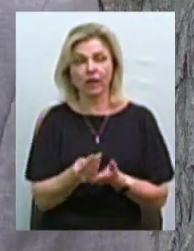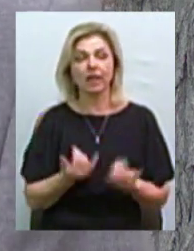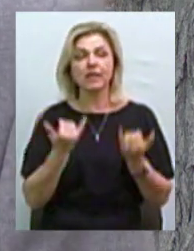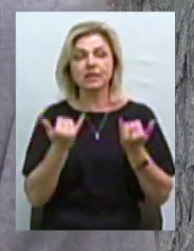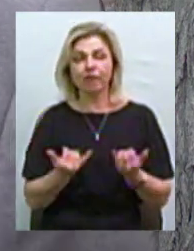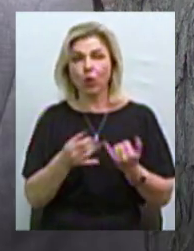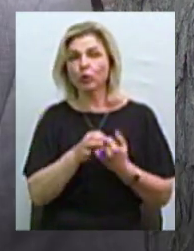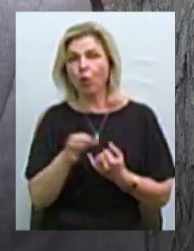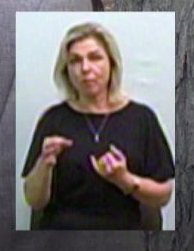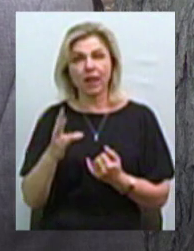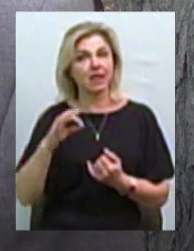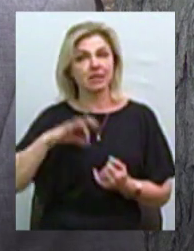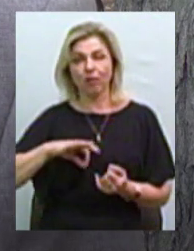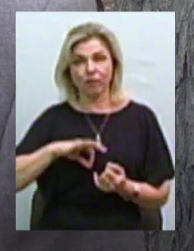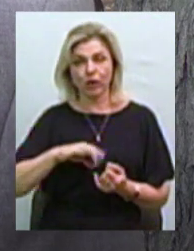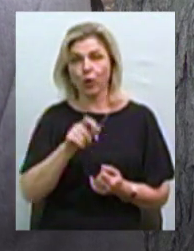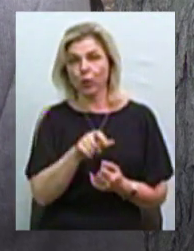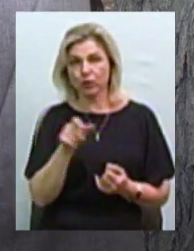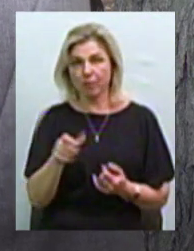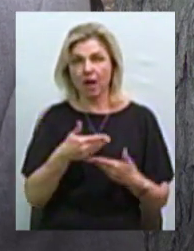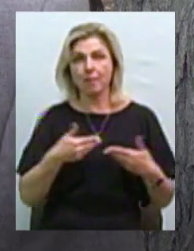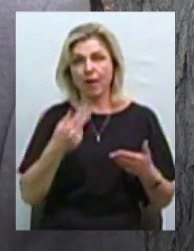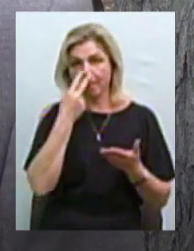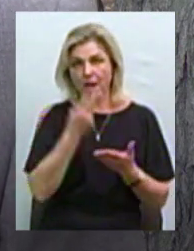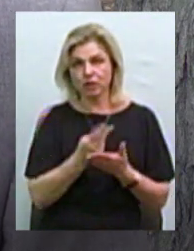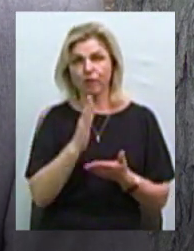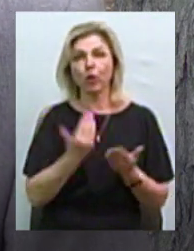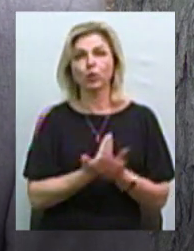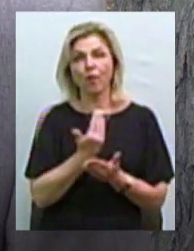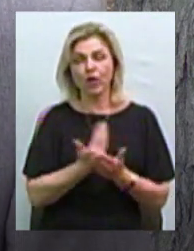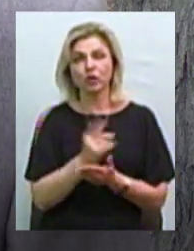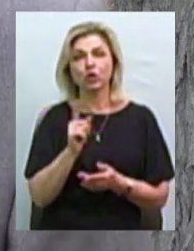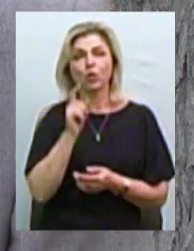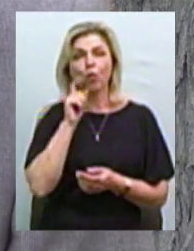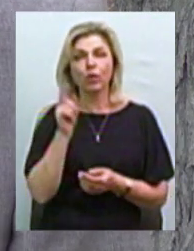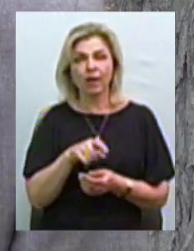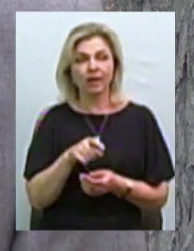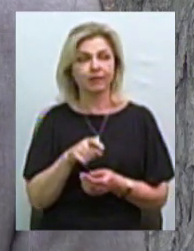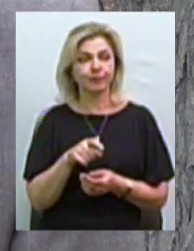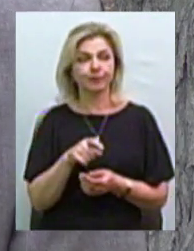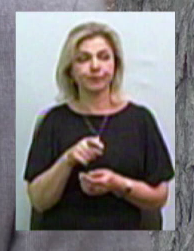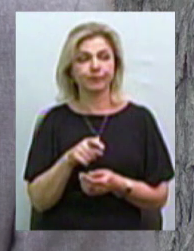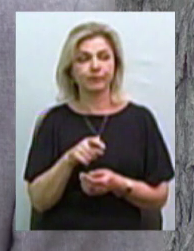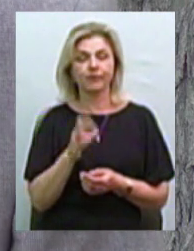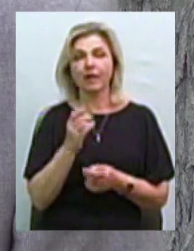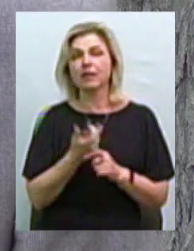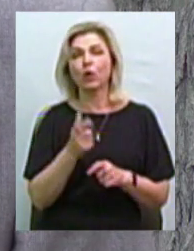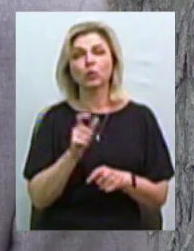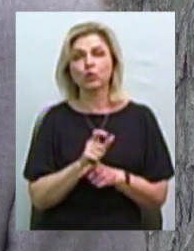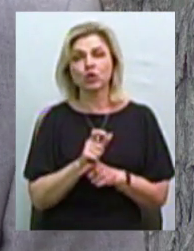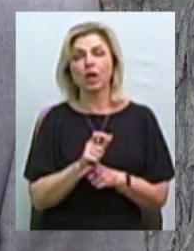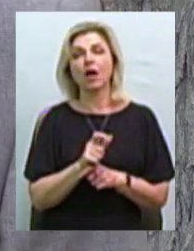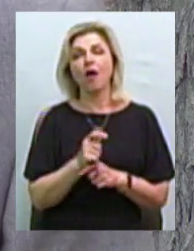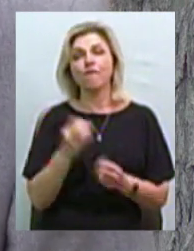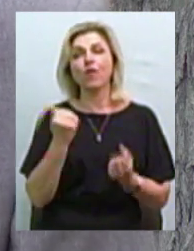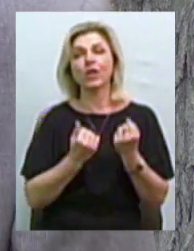практично не використається людьми. Ми бачимо і у новинах, що там окремі там не дуже чемні водії